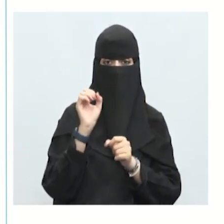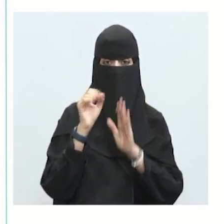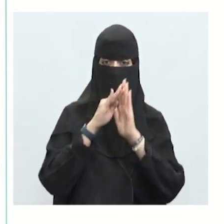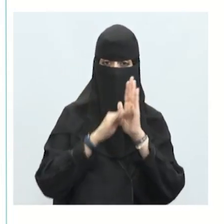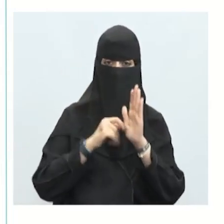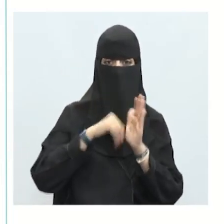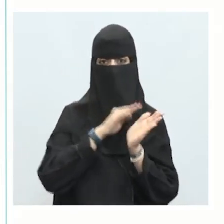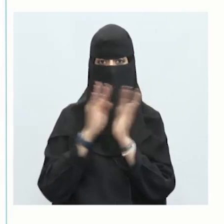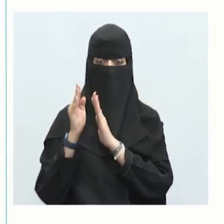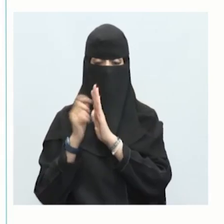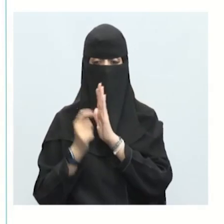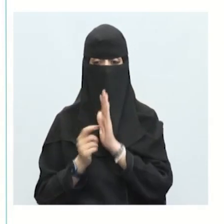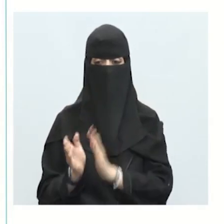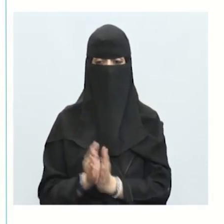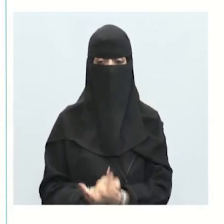خارج